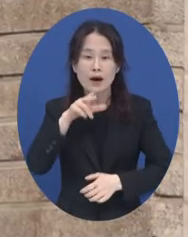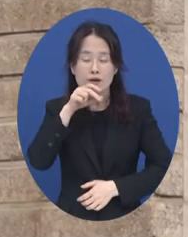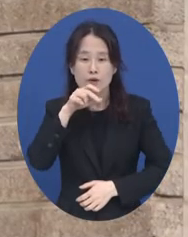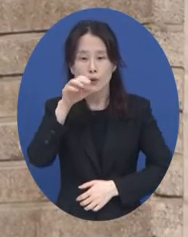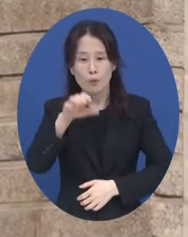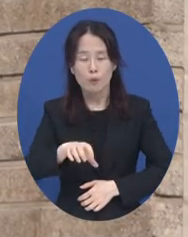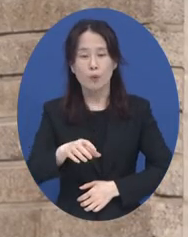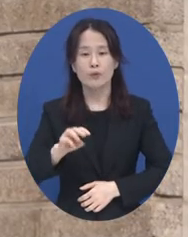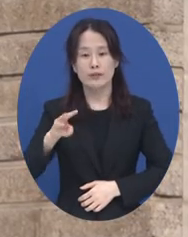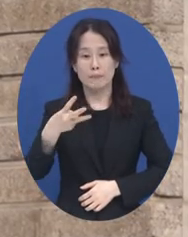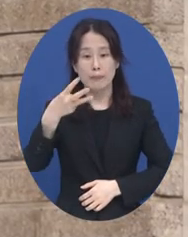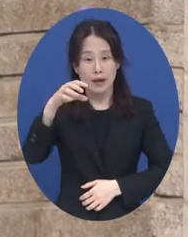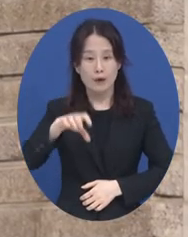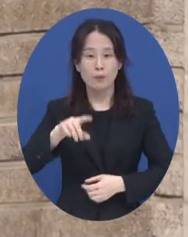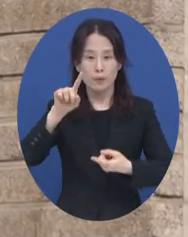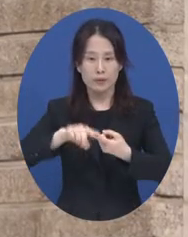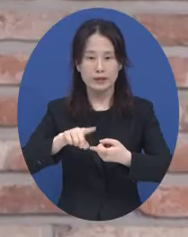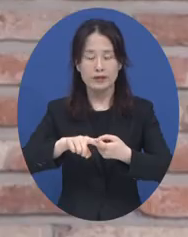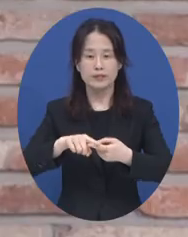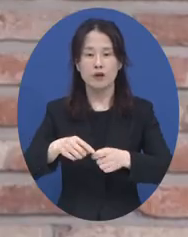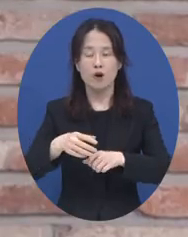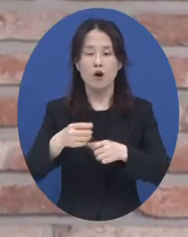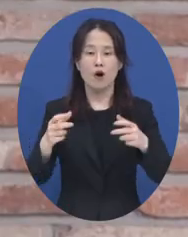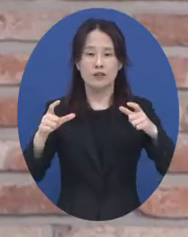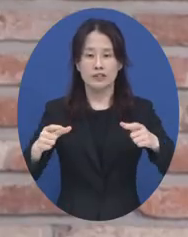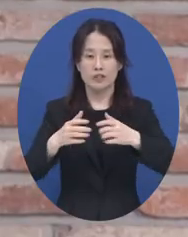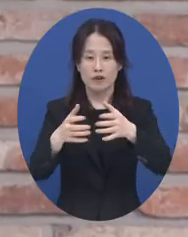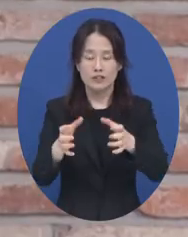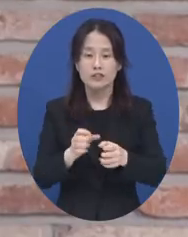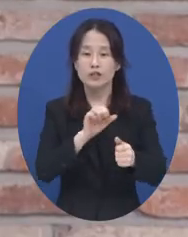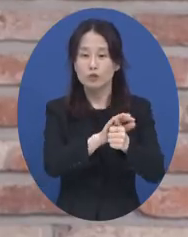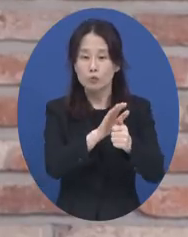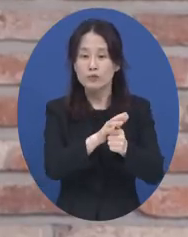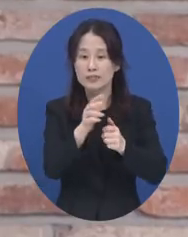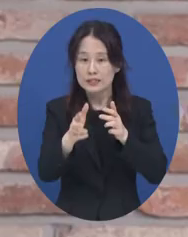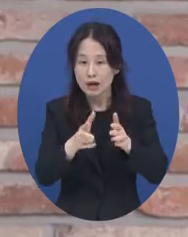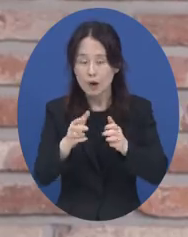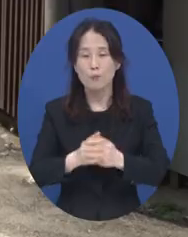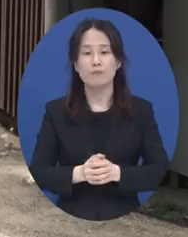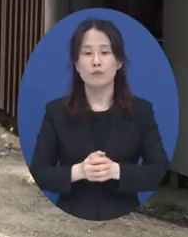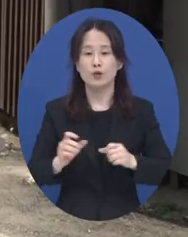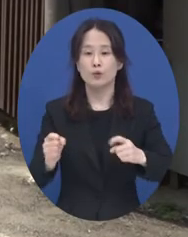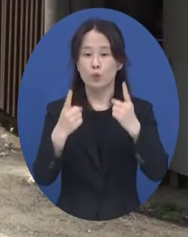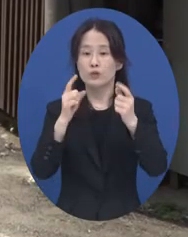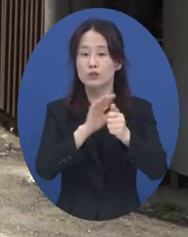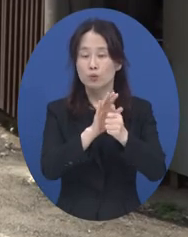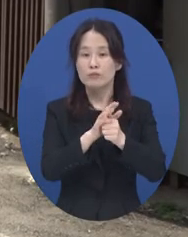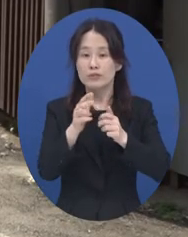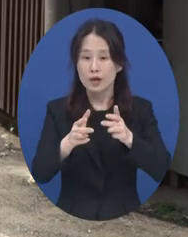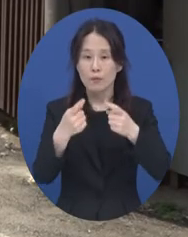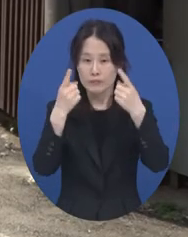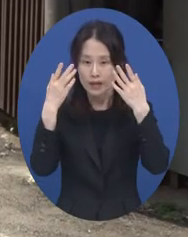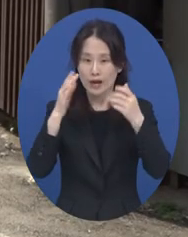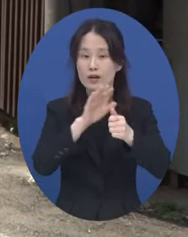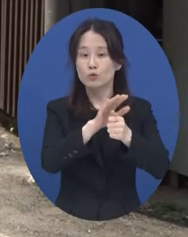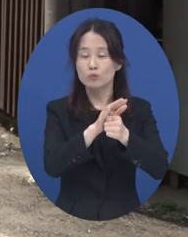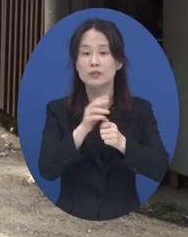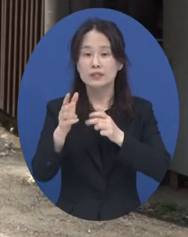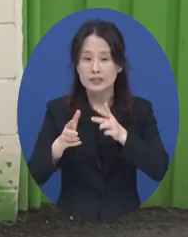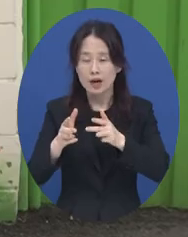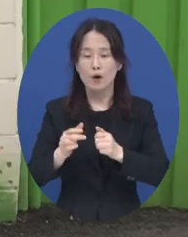300여 곳을 대상으로 지역단체 형 없사오니 와 상생 협약 체결 사업 대학 협업 4억 그리고